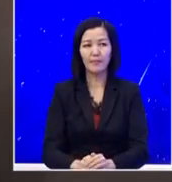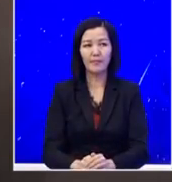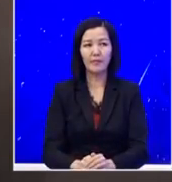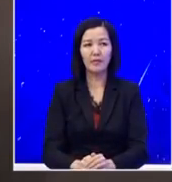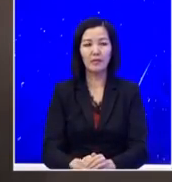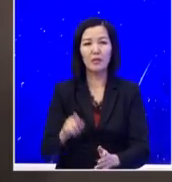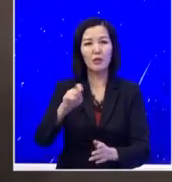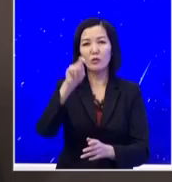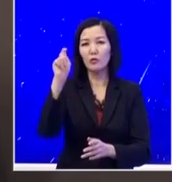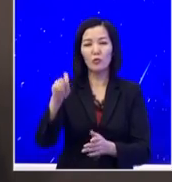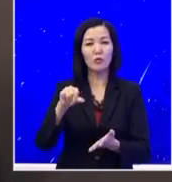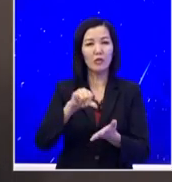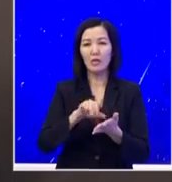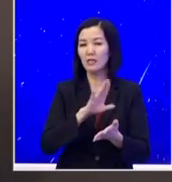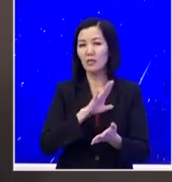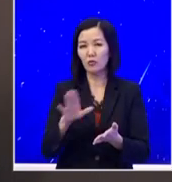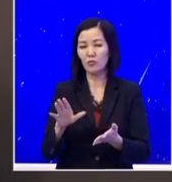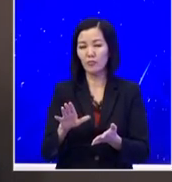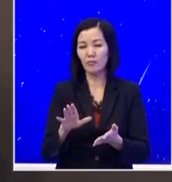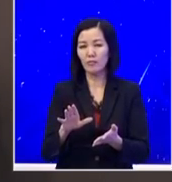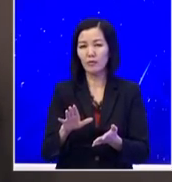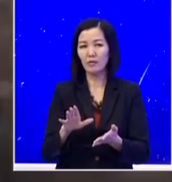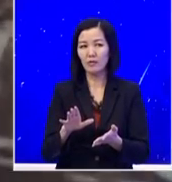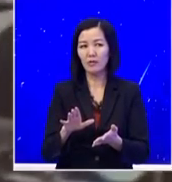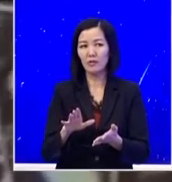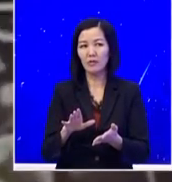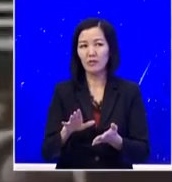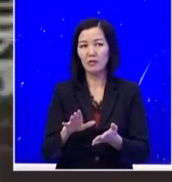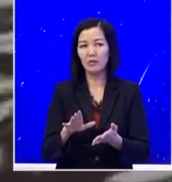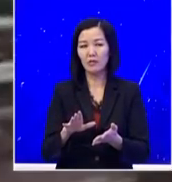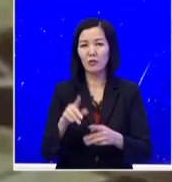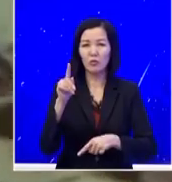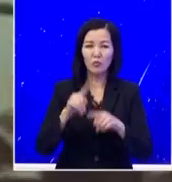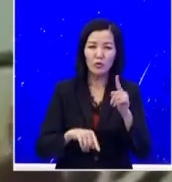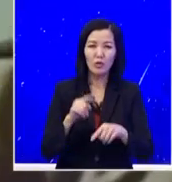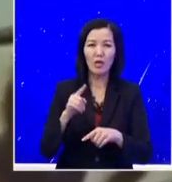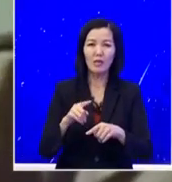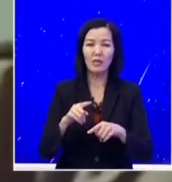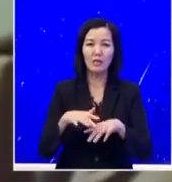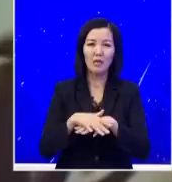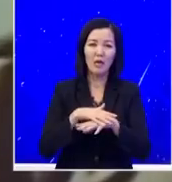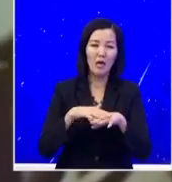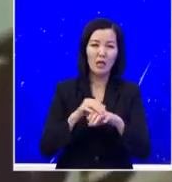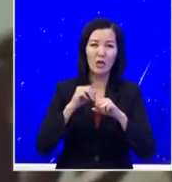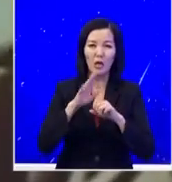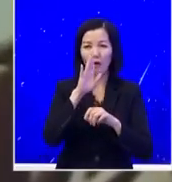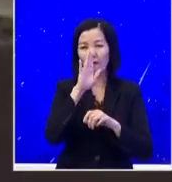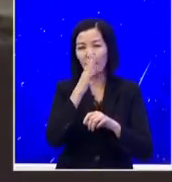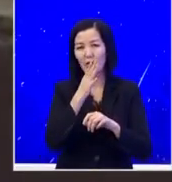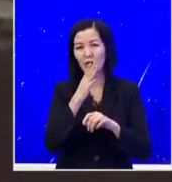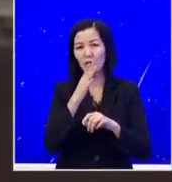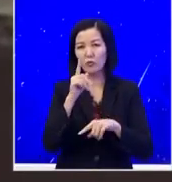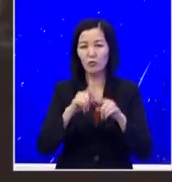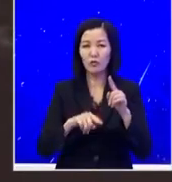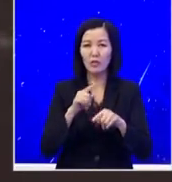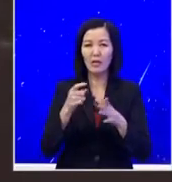Мен соғысқа қатысып, Қытайға туысқанға барларды, халық жауының туысқаны болғандарды, сол сотталғандарды жинап, соның бәрін